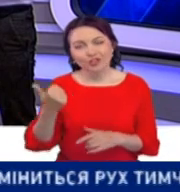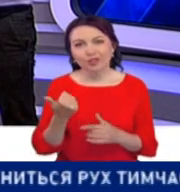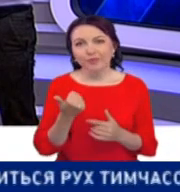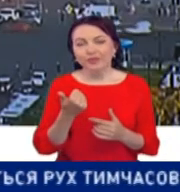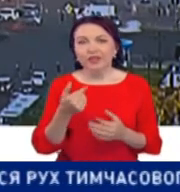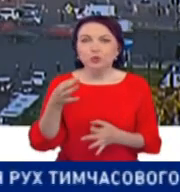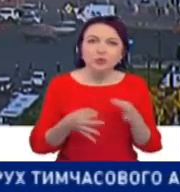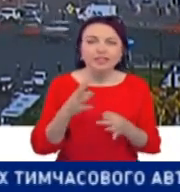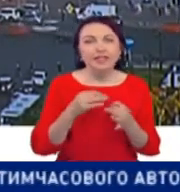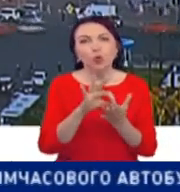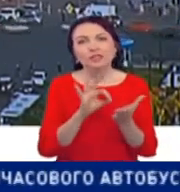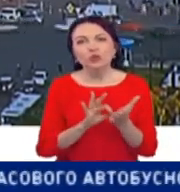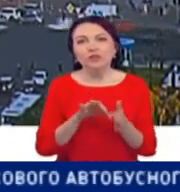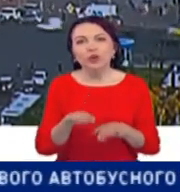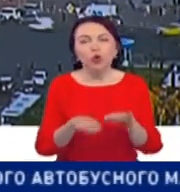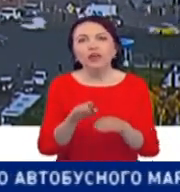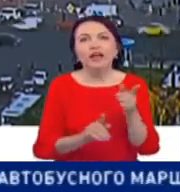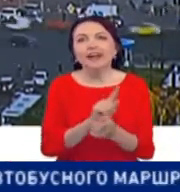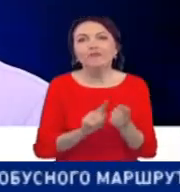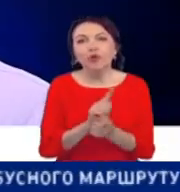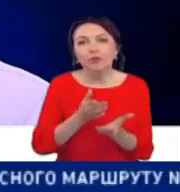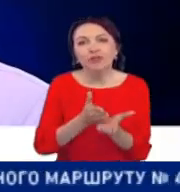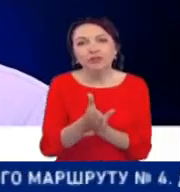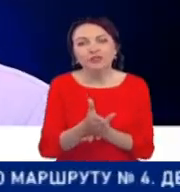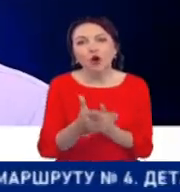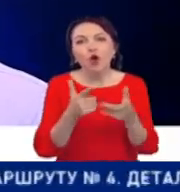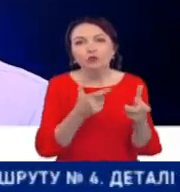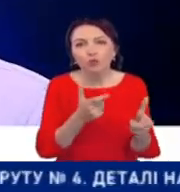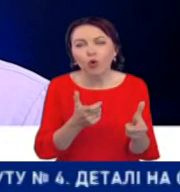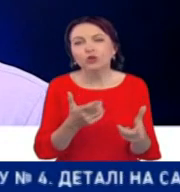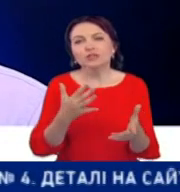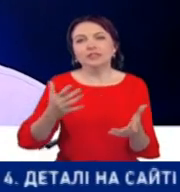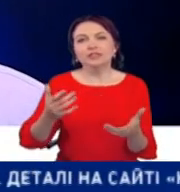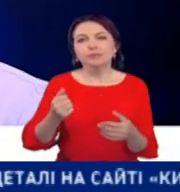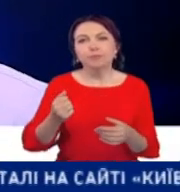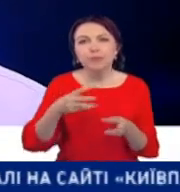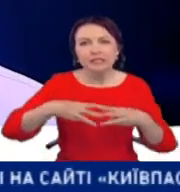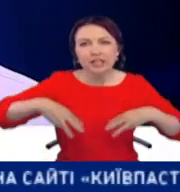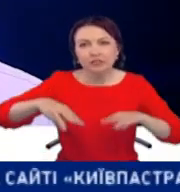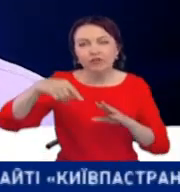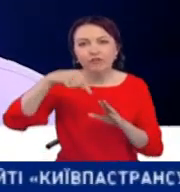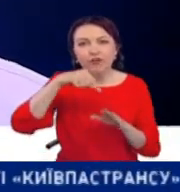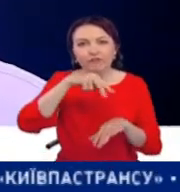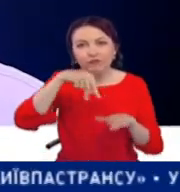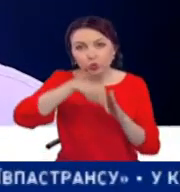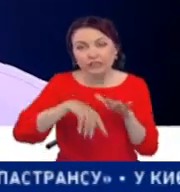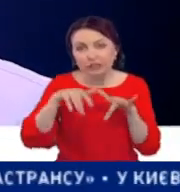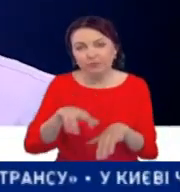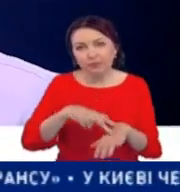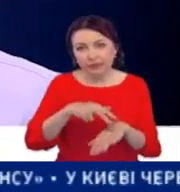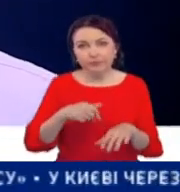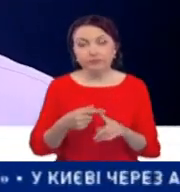та оцінювати кроки реформи в галузі Збройних сил, Міністерства внутрішніх справ, тому інше. Тому я, вибачте...